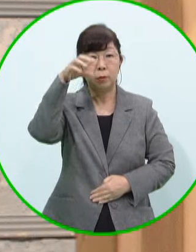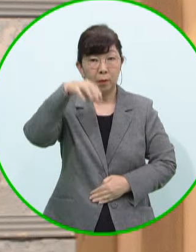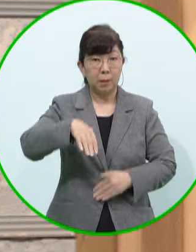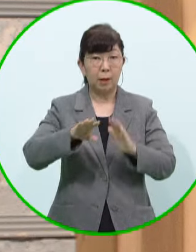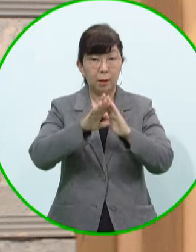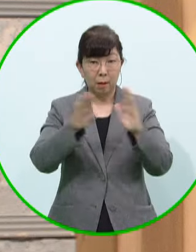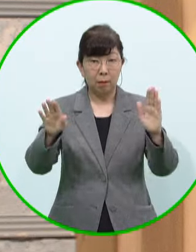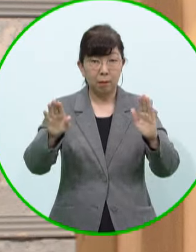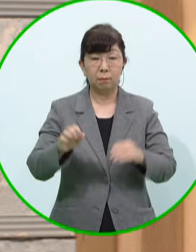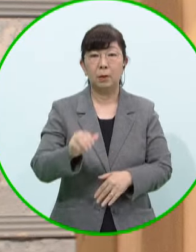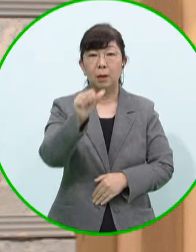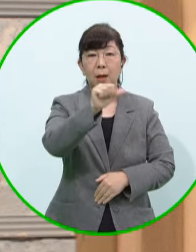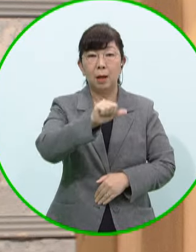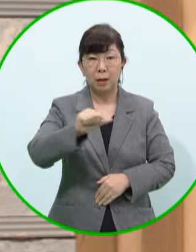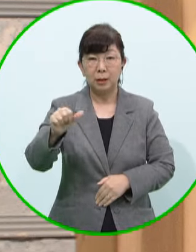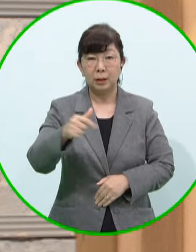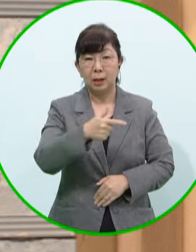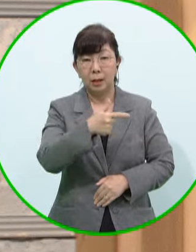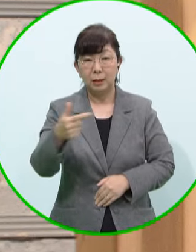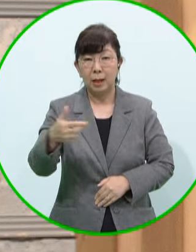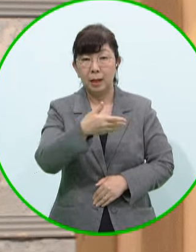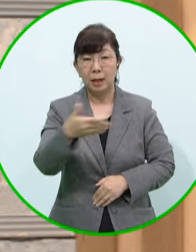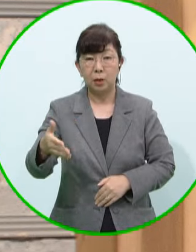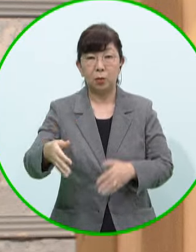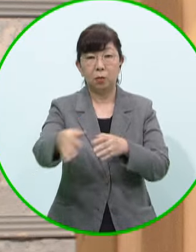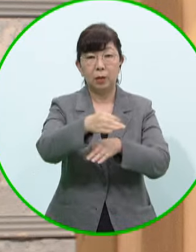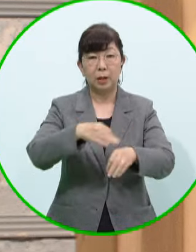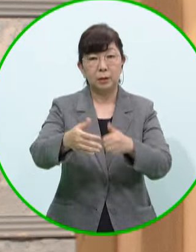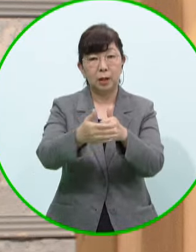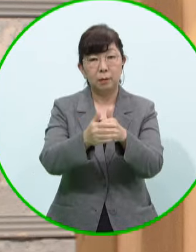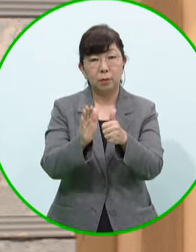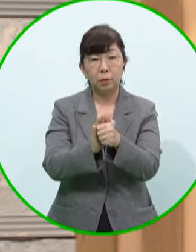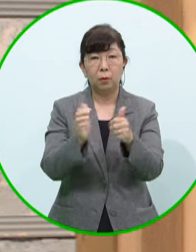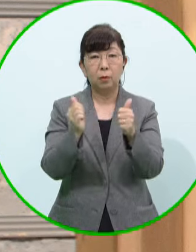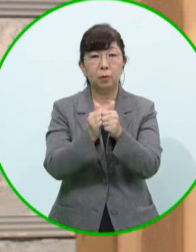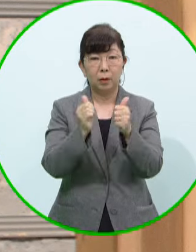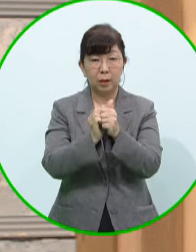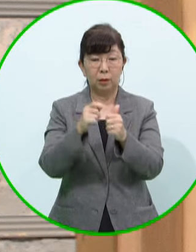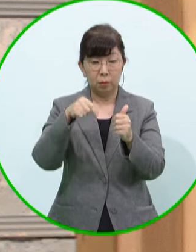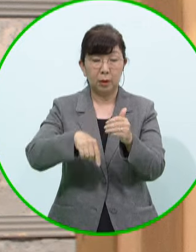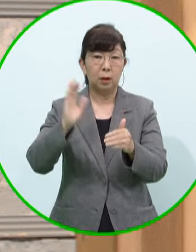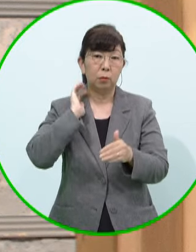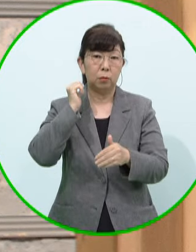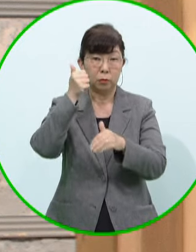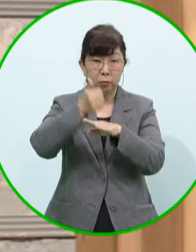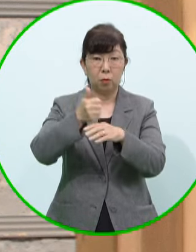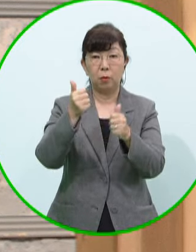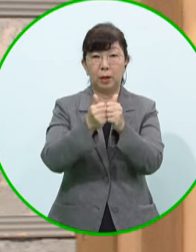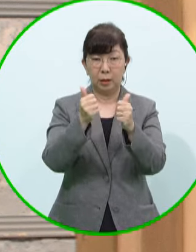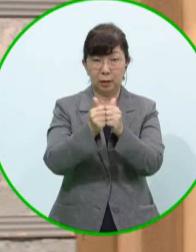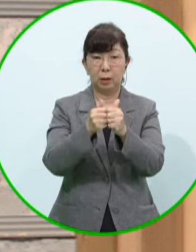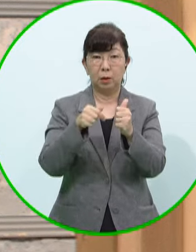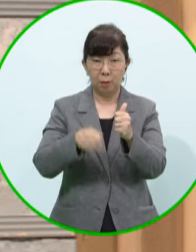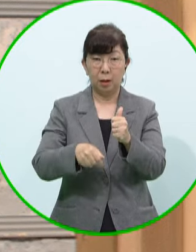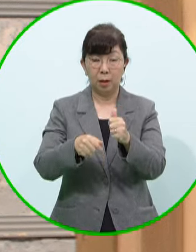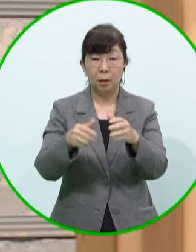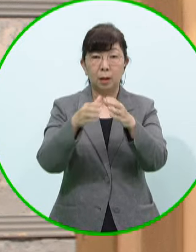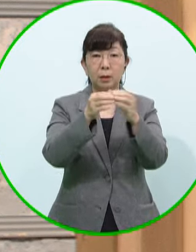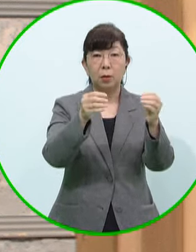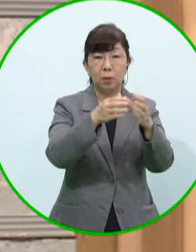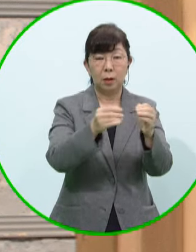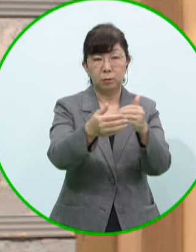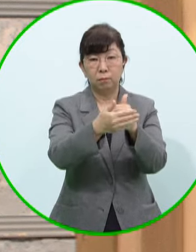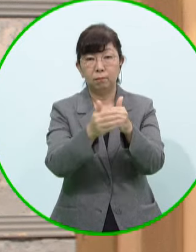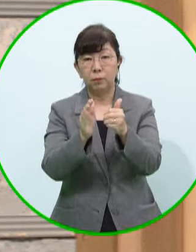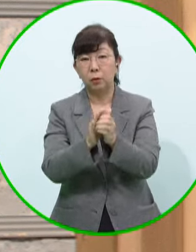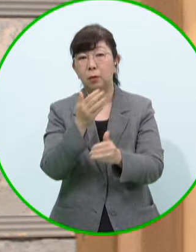ペルーで開かれていたAPECアジア太平洋経済協力会議の首脳会議は16日他国間での協力